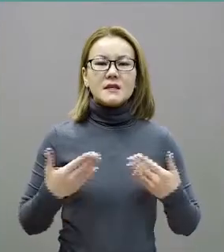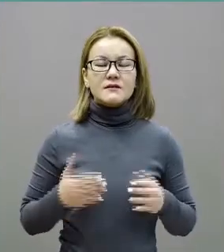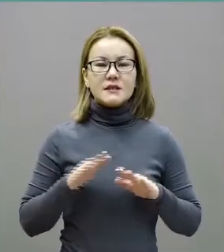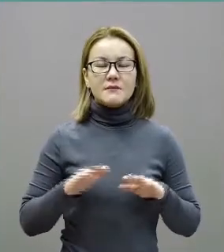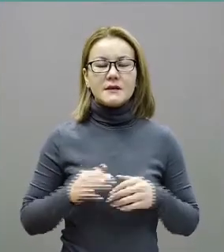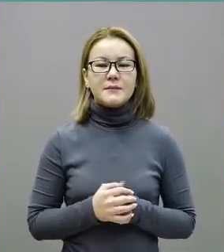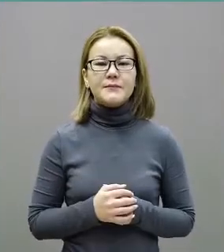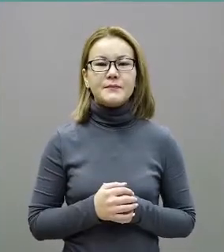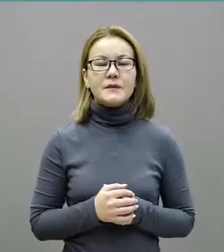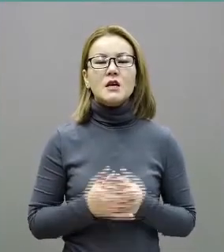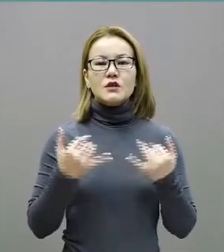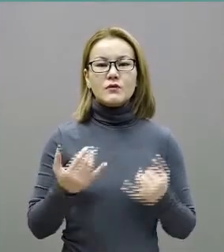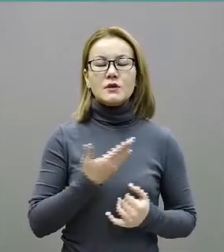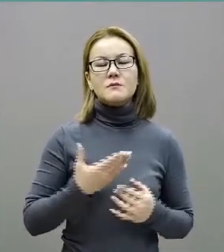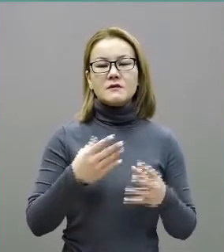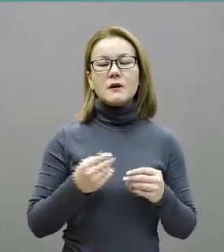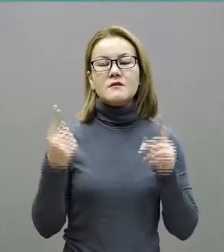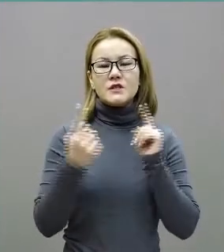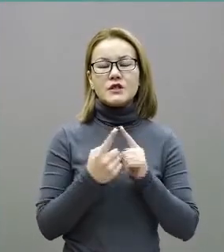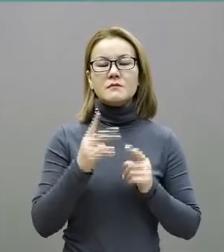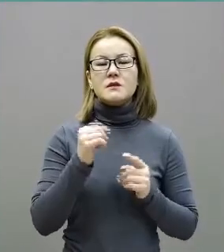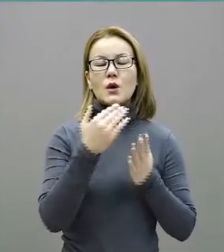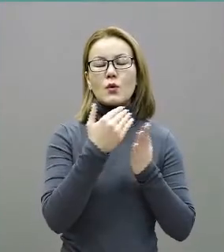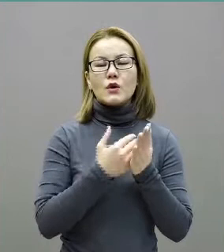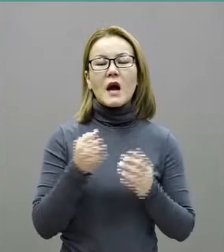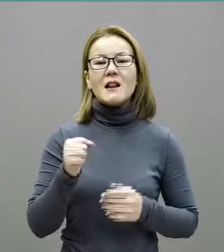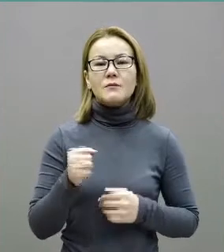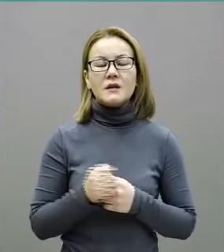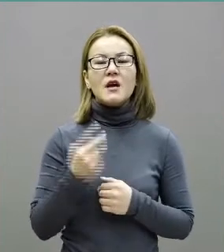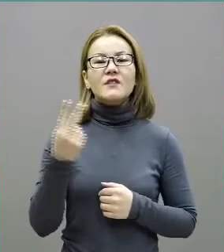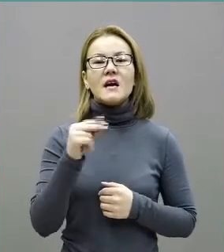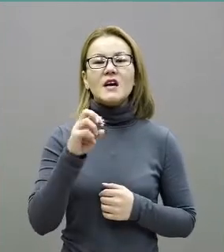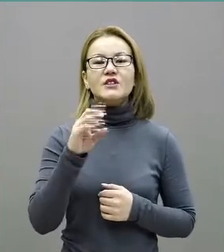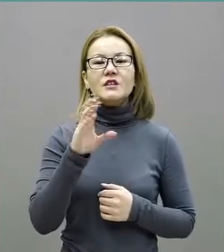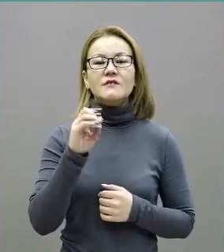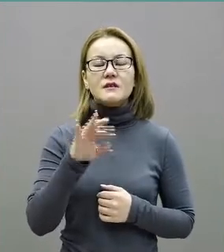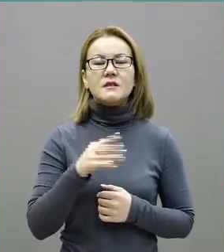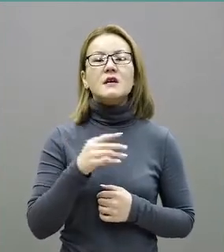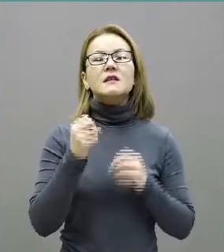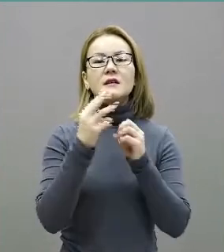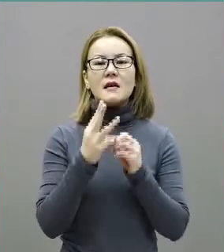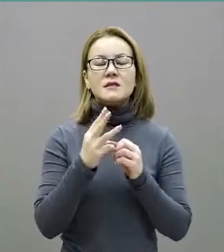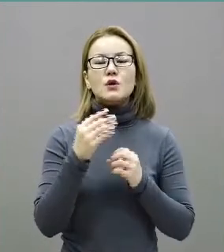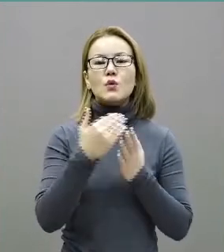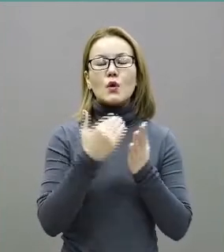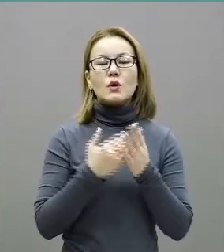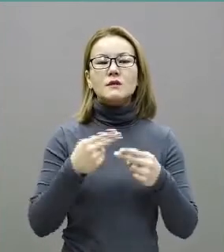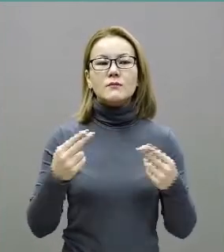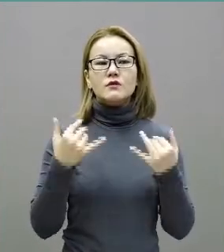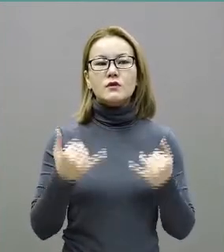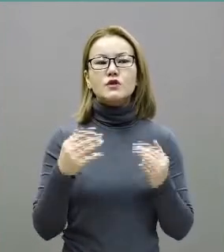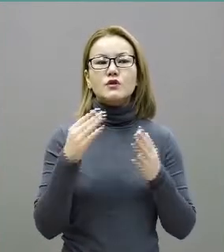здравствуйте ребята сегодня мы с вами встречаемся на уроке алгебры 2 четверть 13 урок тема